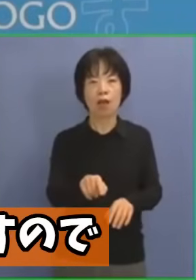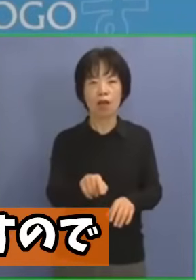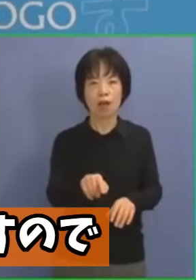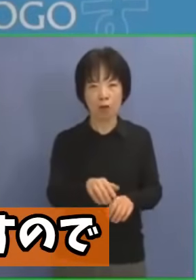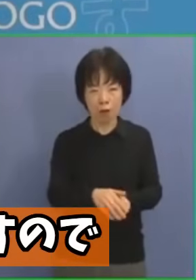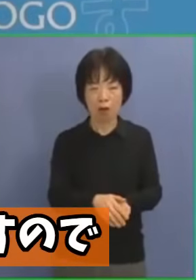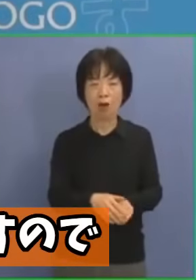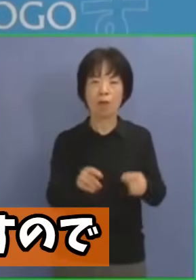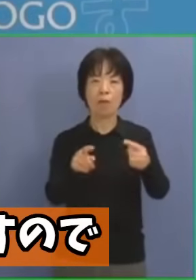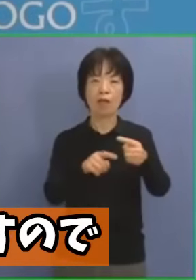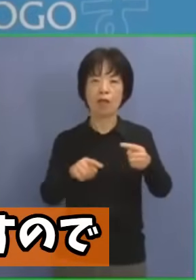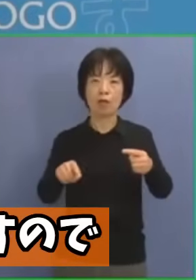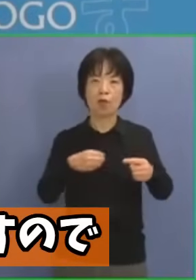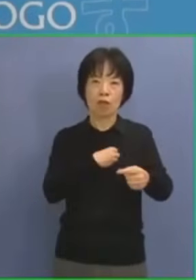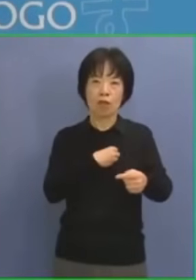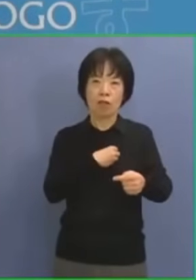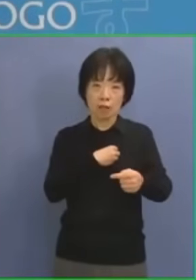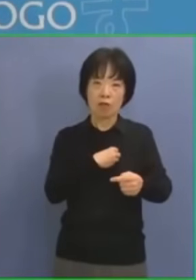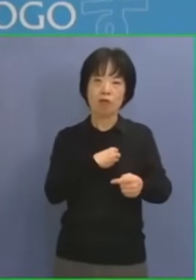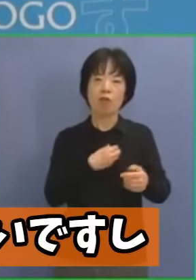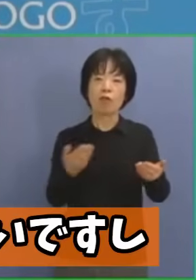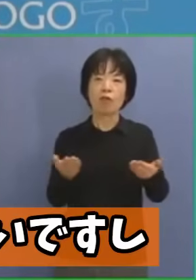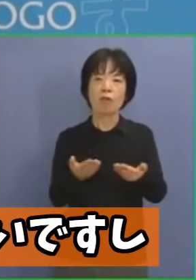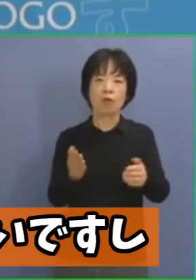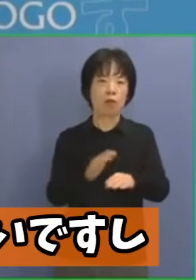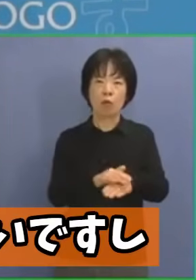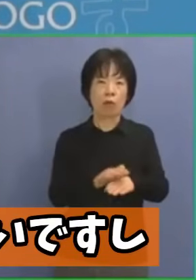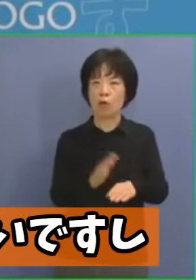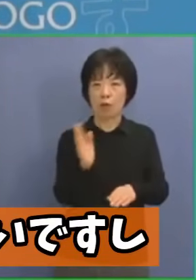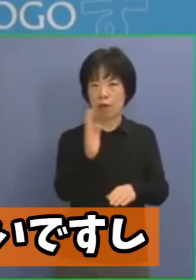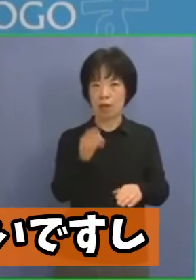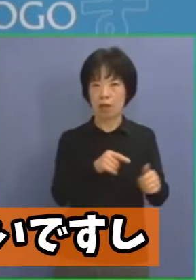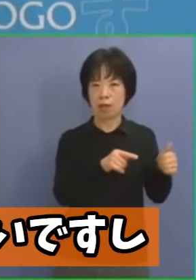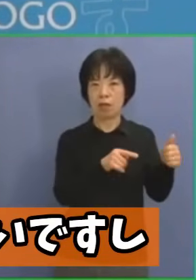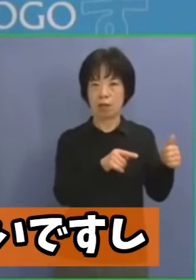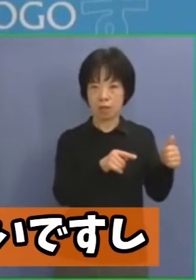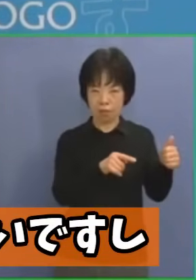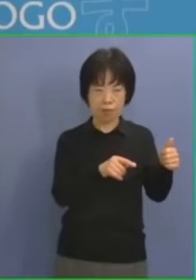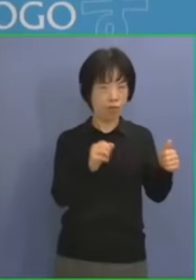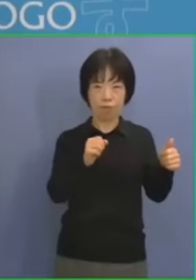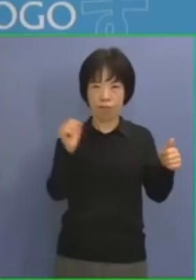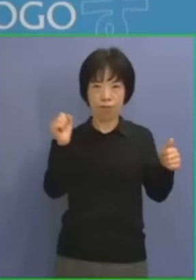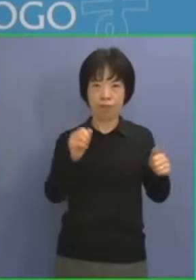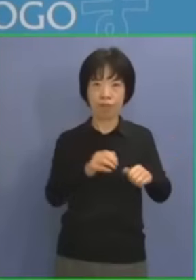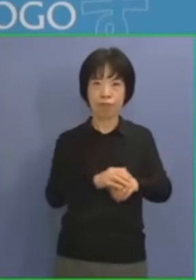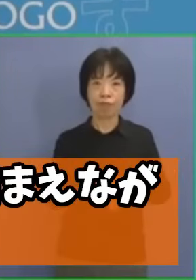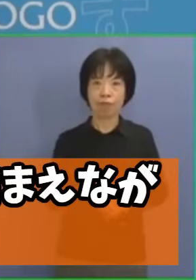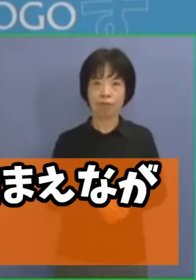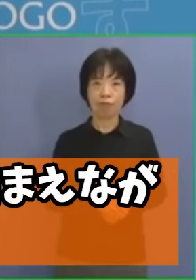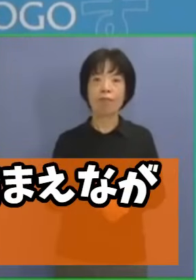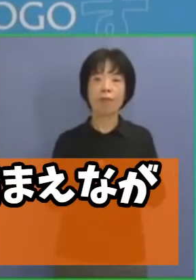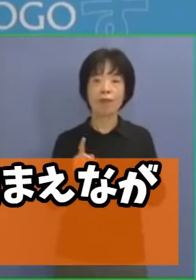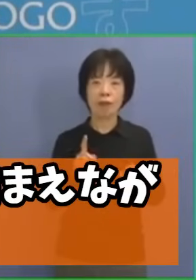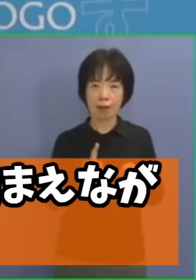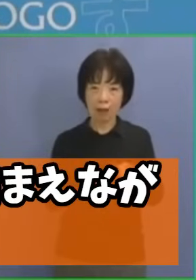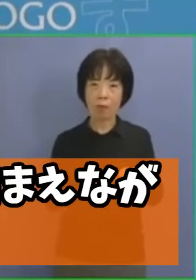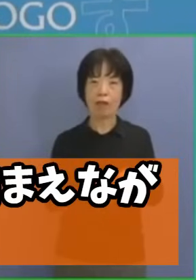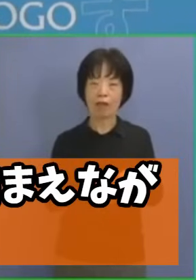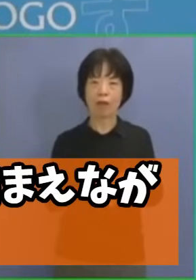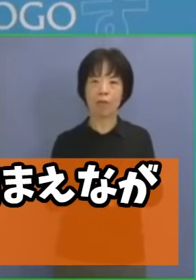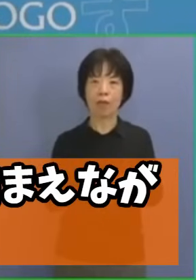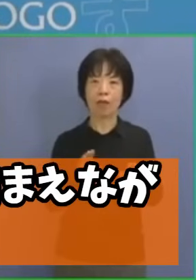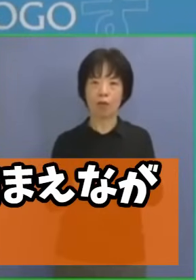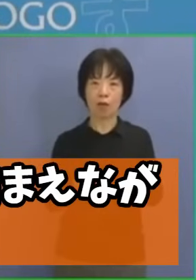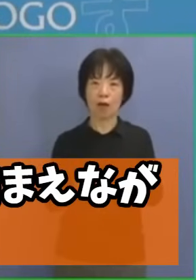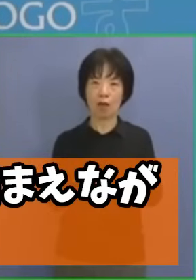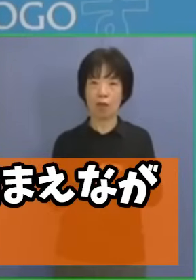公務員としては失格ですので、そういった行為はやっぱりこれからもあってはならないですし、まあ、そういった意味でしっかり今回の事案を調